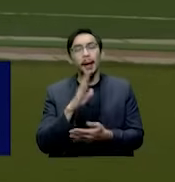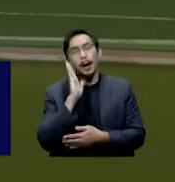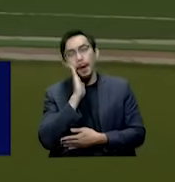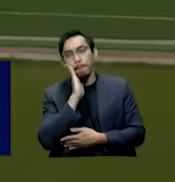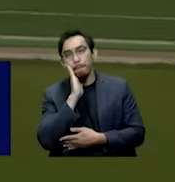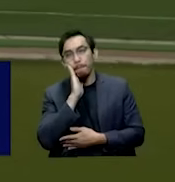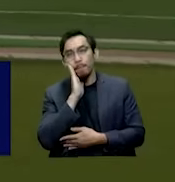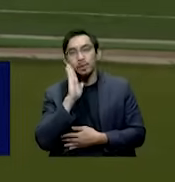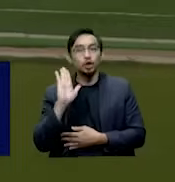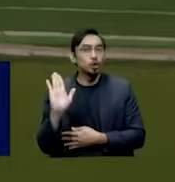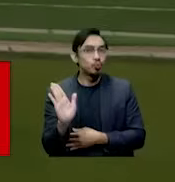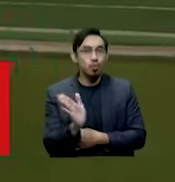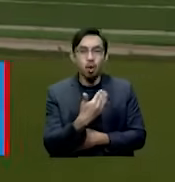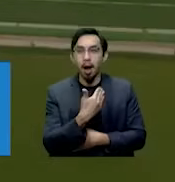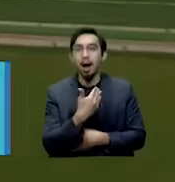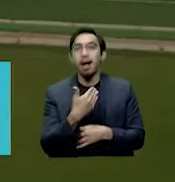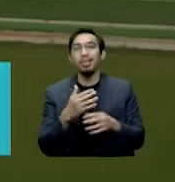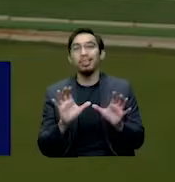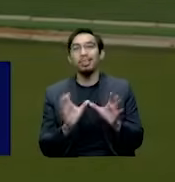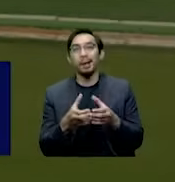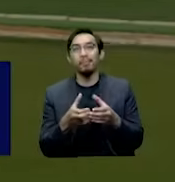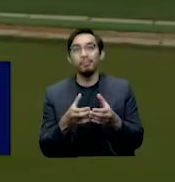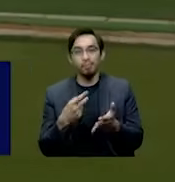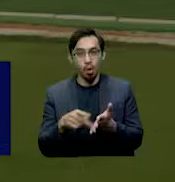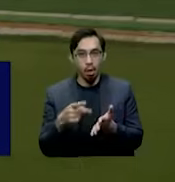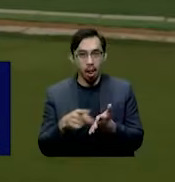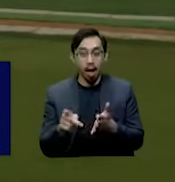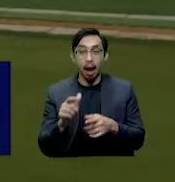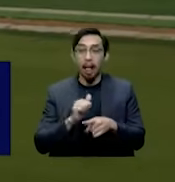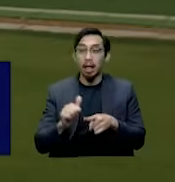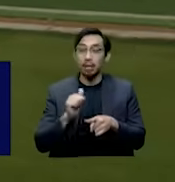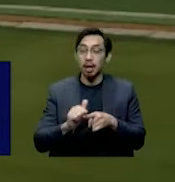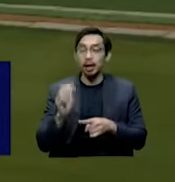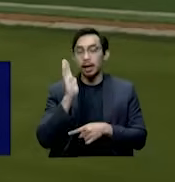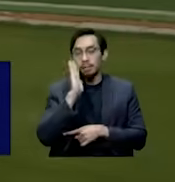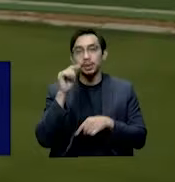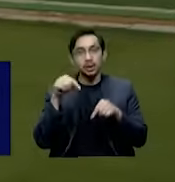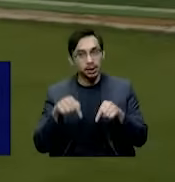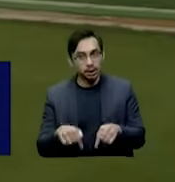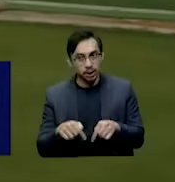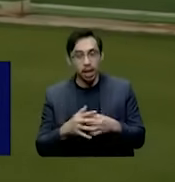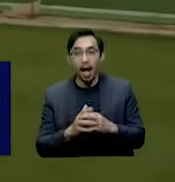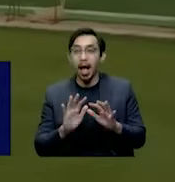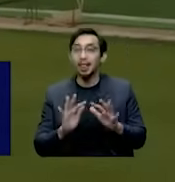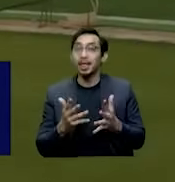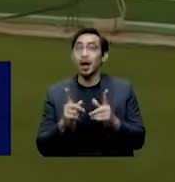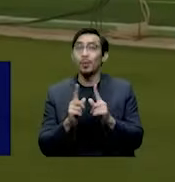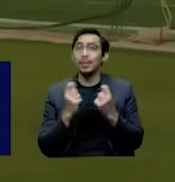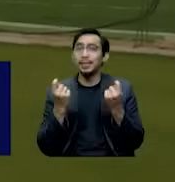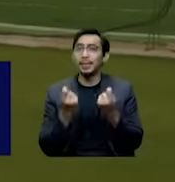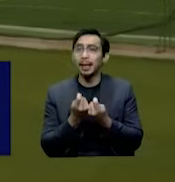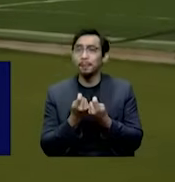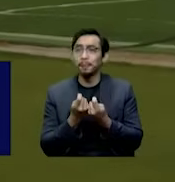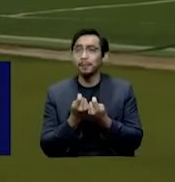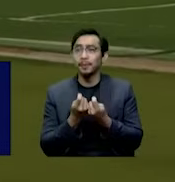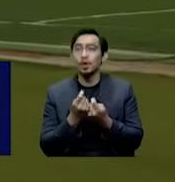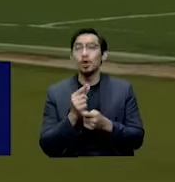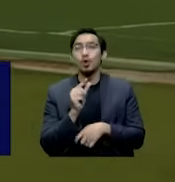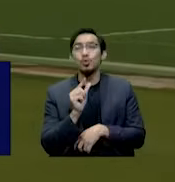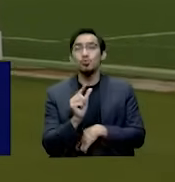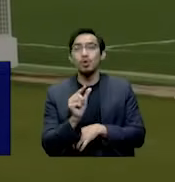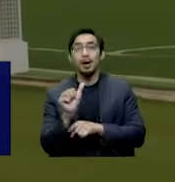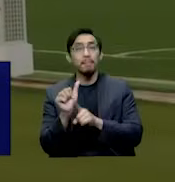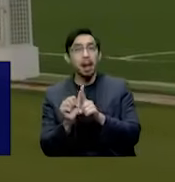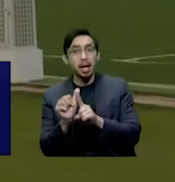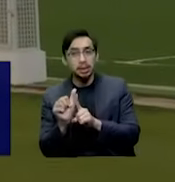para pemain yang berlatih di sini. Di sini juga dapat digunakan oleh timnas berjenjang, mulai dari U16 hingga